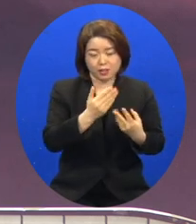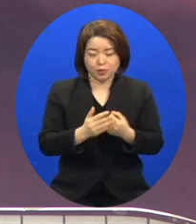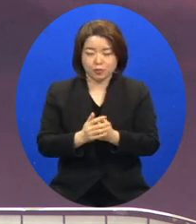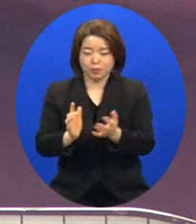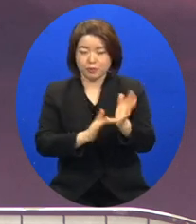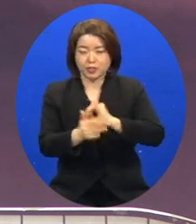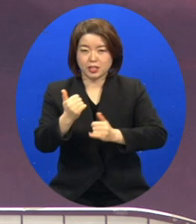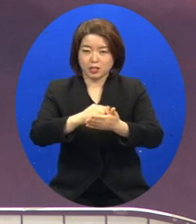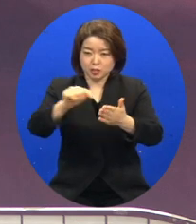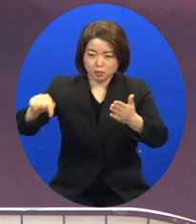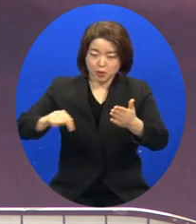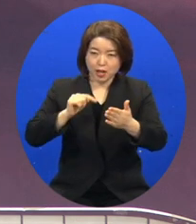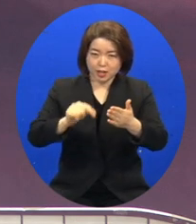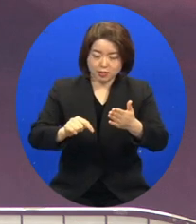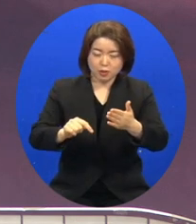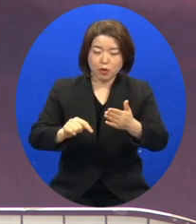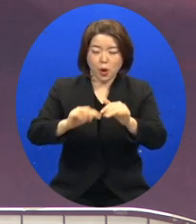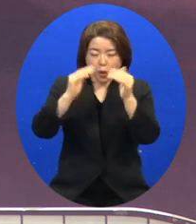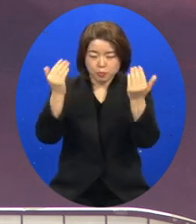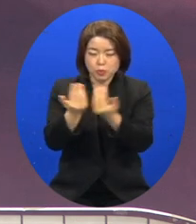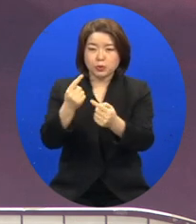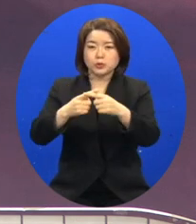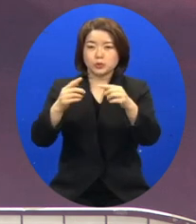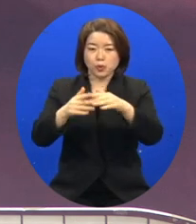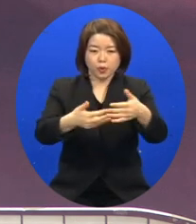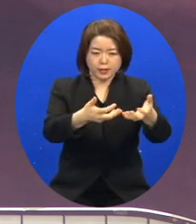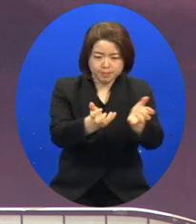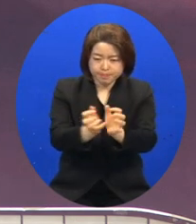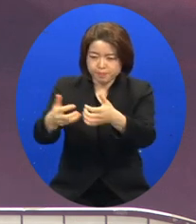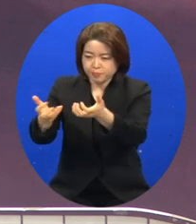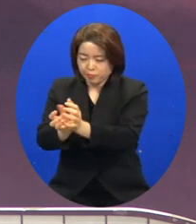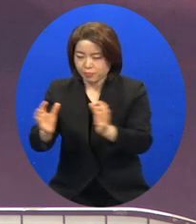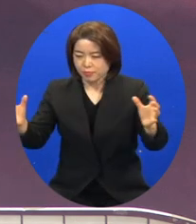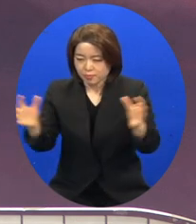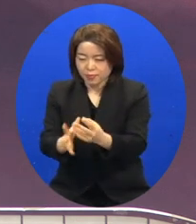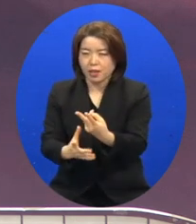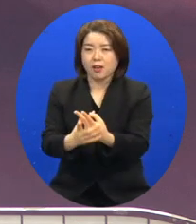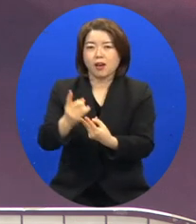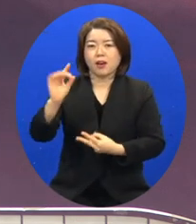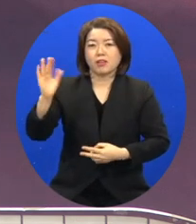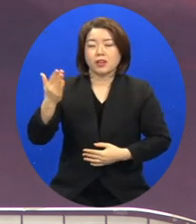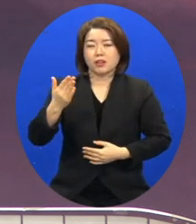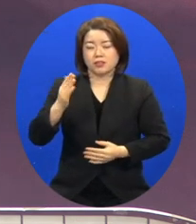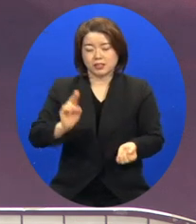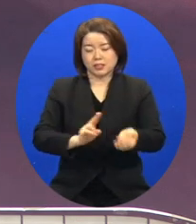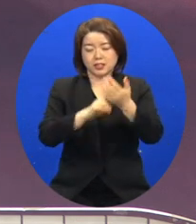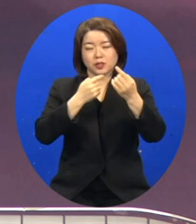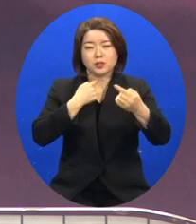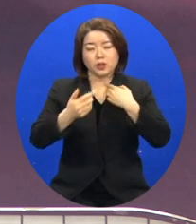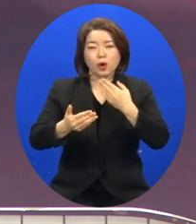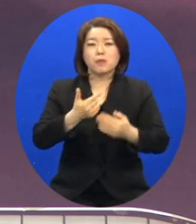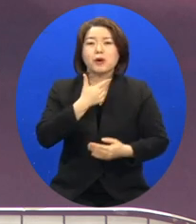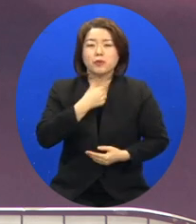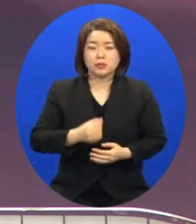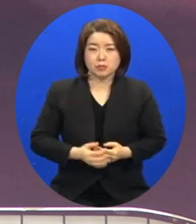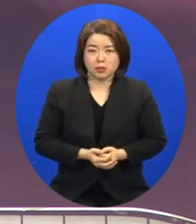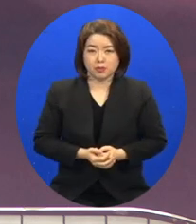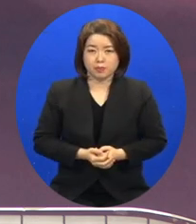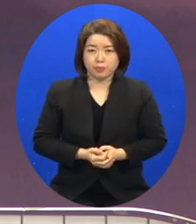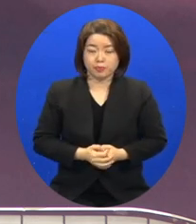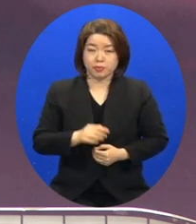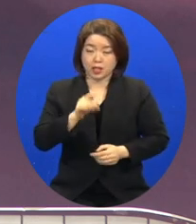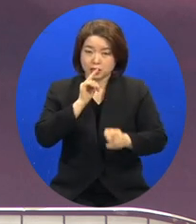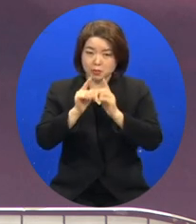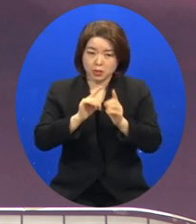교회 모든 공동체가 하나가 되는 기적을 경험하고 싶은 겁니다 사실 이 말씀은 어떤 사람에게는 대단히